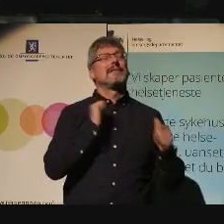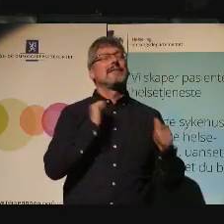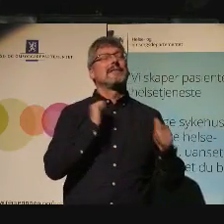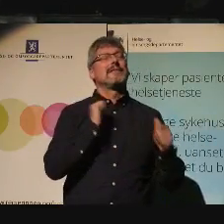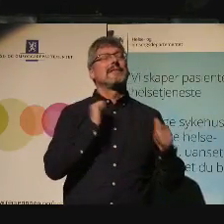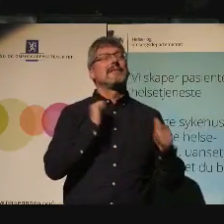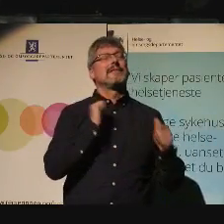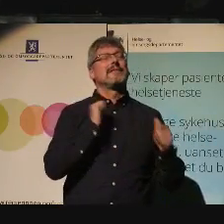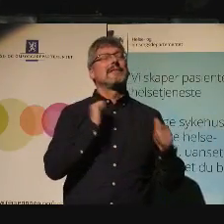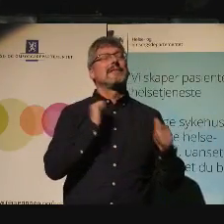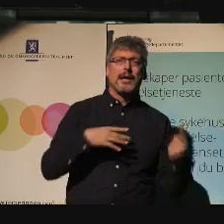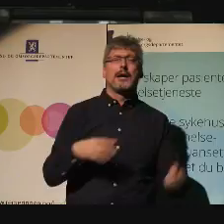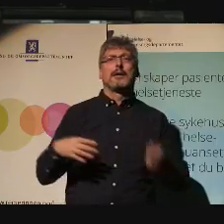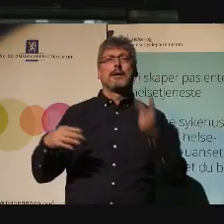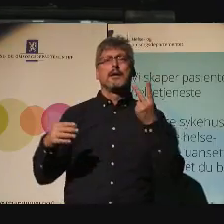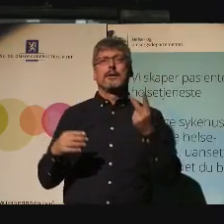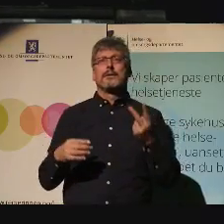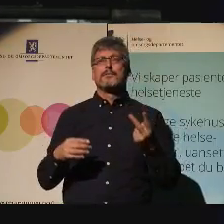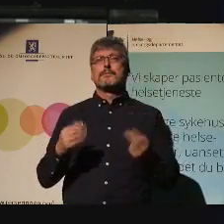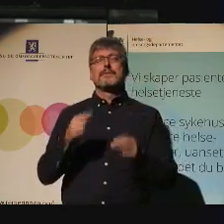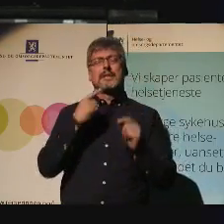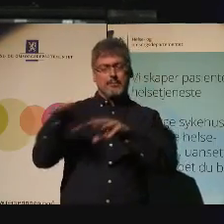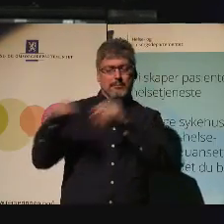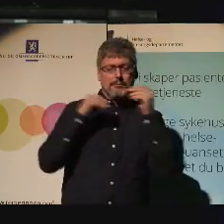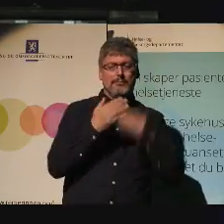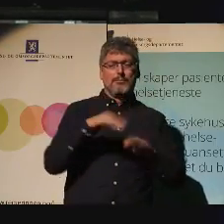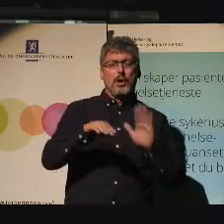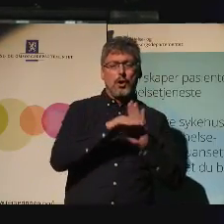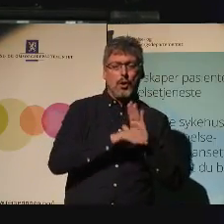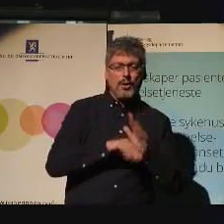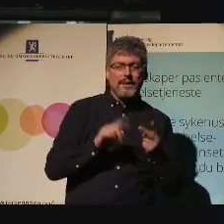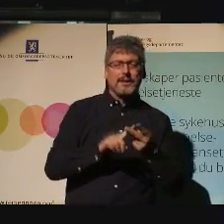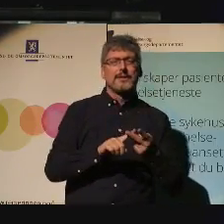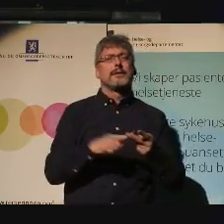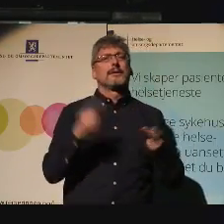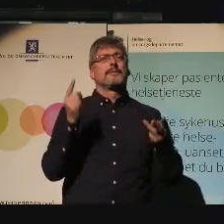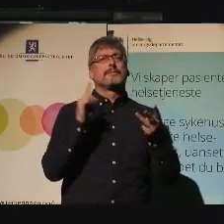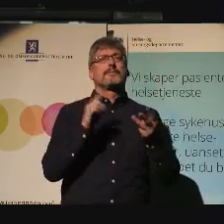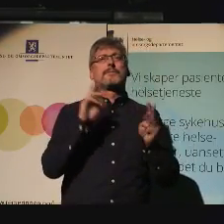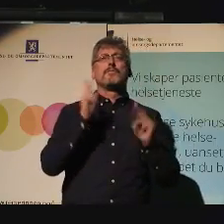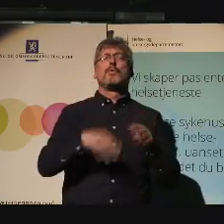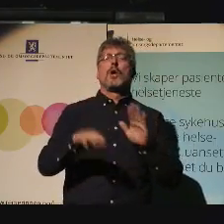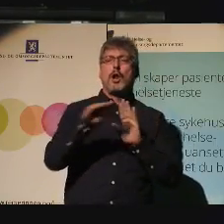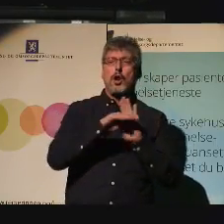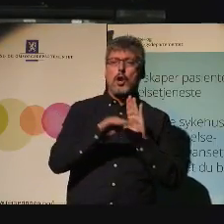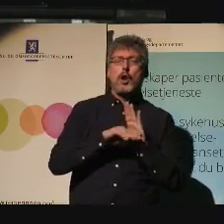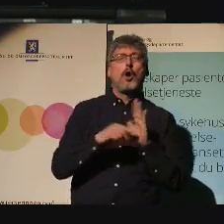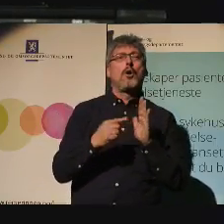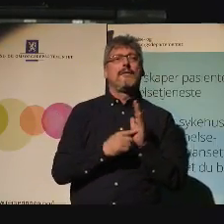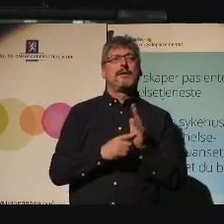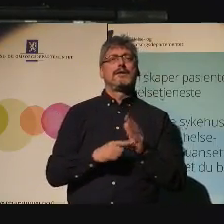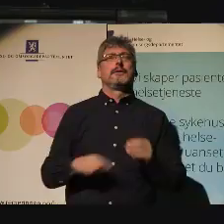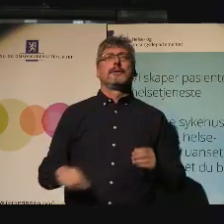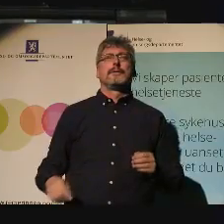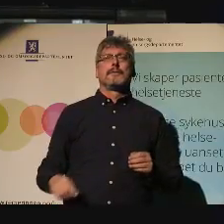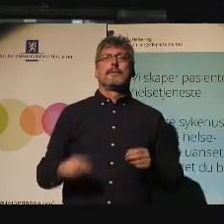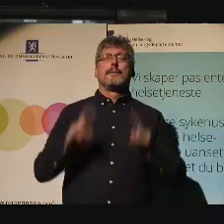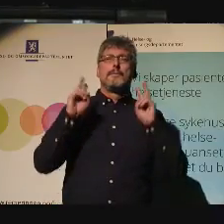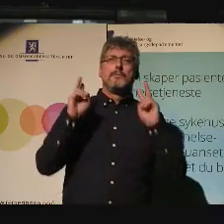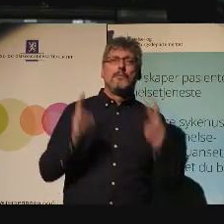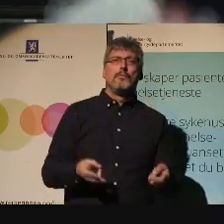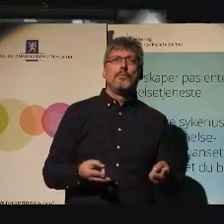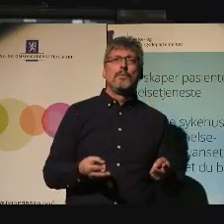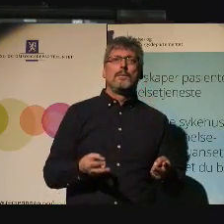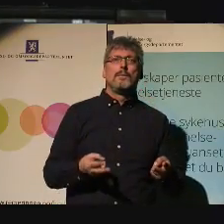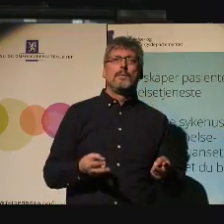virkemidlene. Det er å tolke lovene og bruke lovverket. Det er å bruke